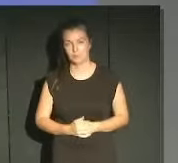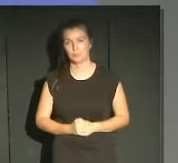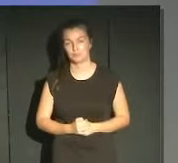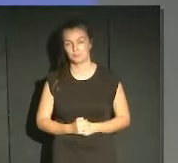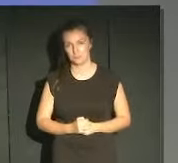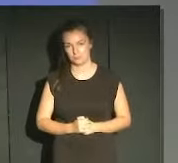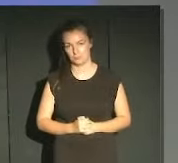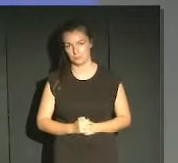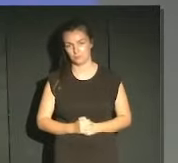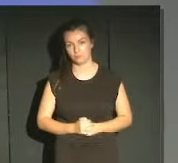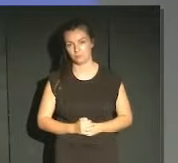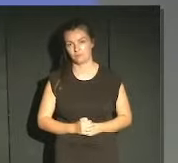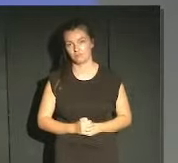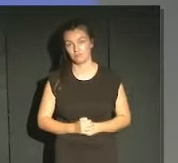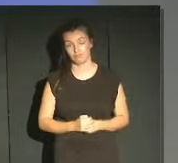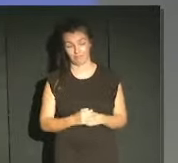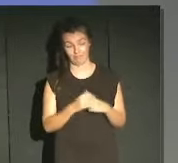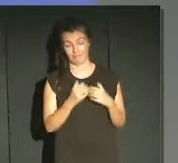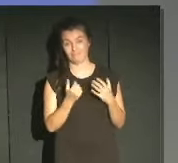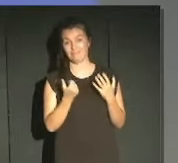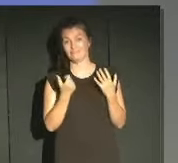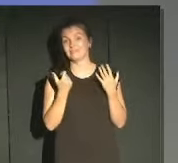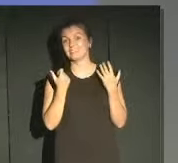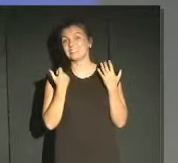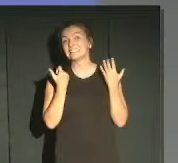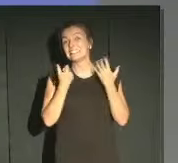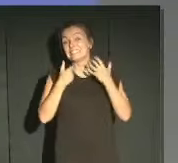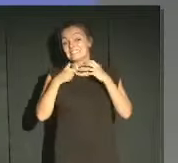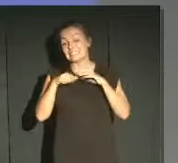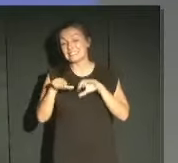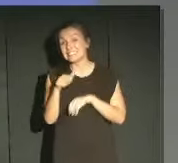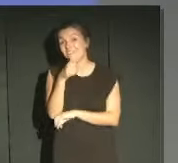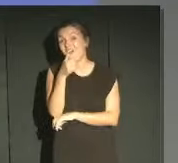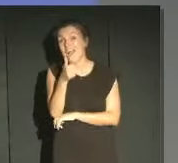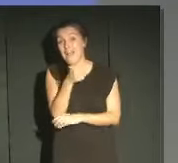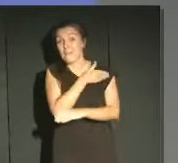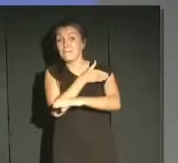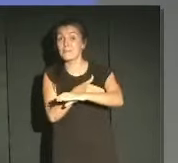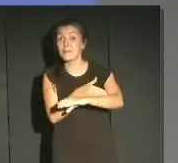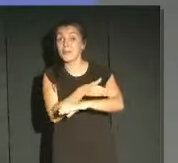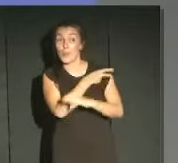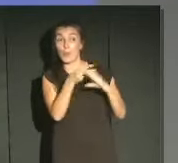recevoir c'est 601 million d'euros ce n'est pas